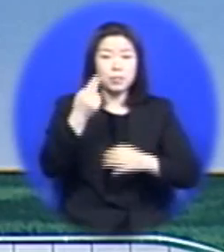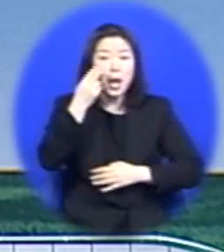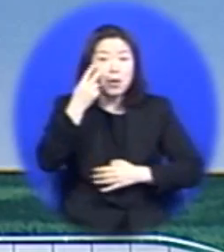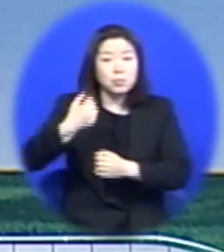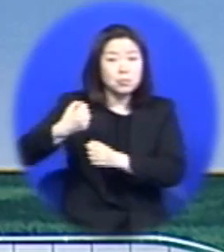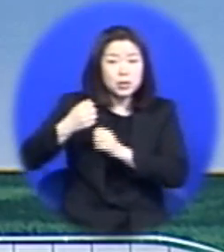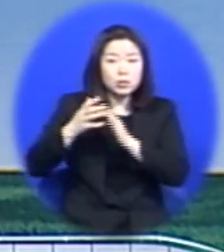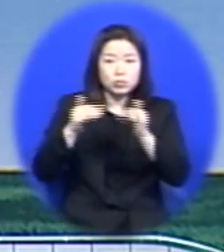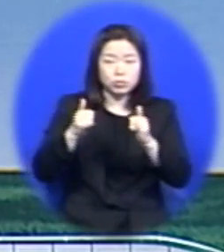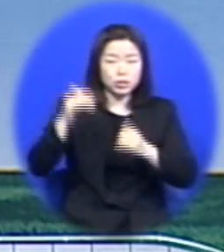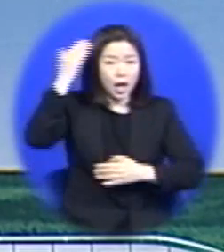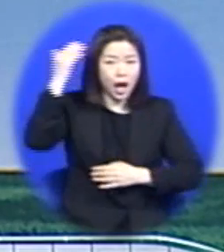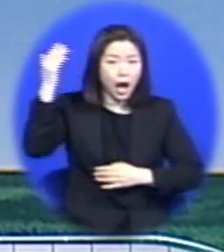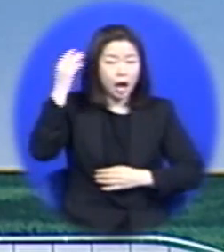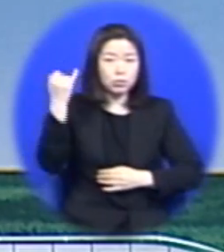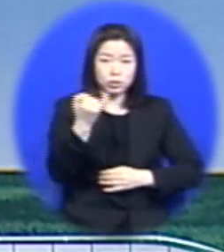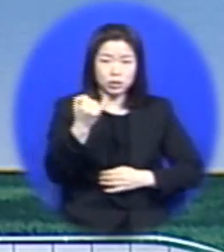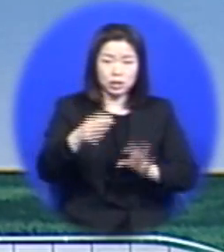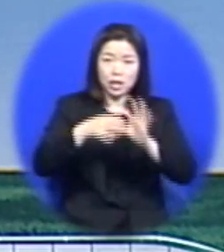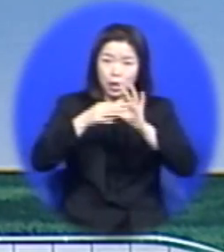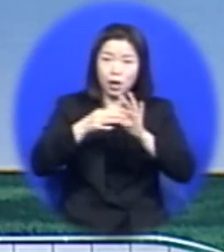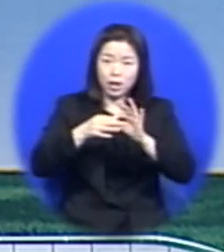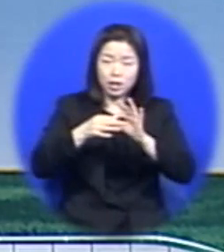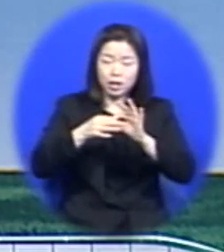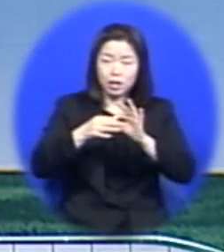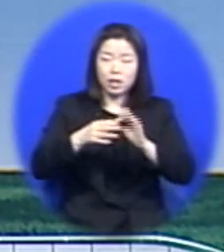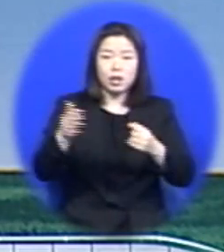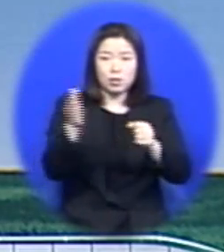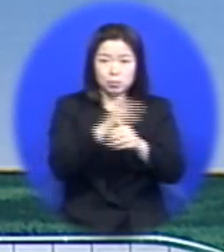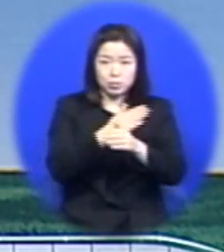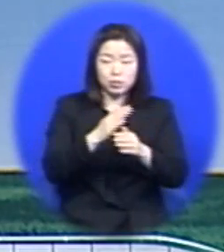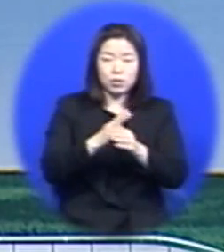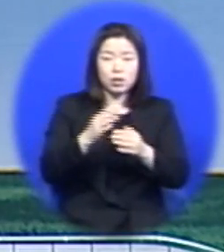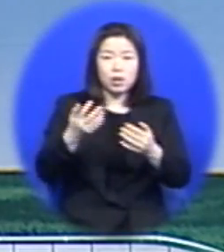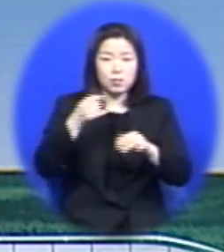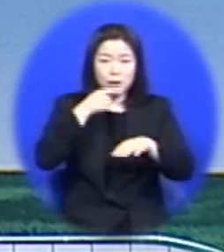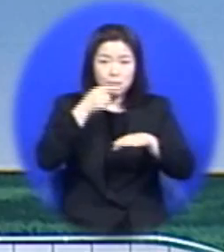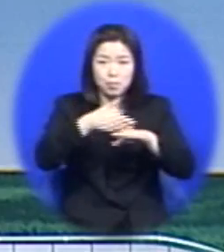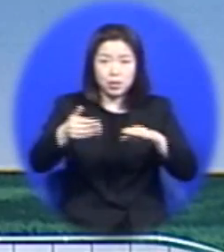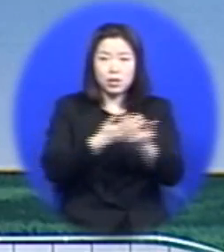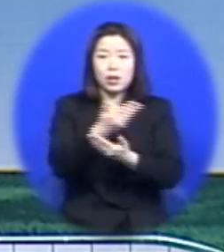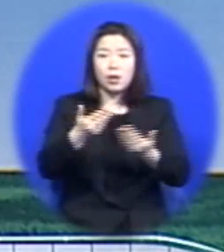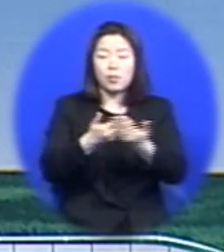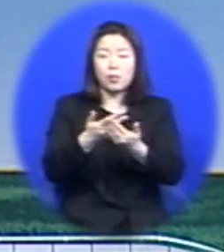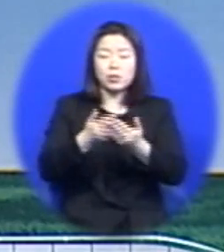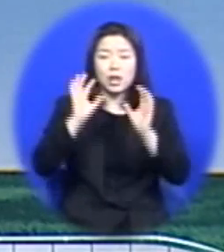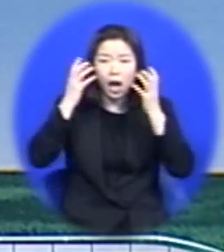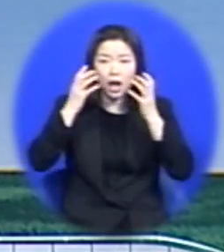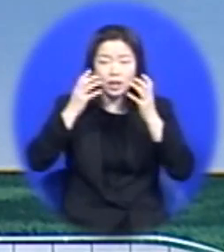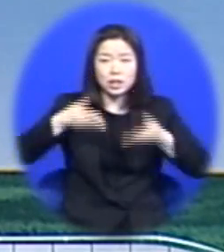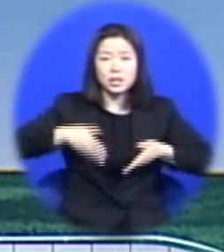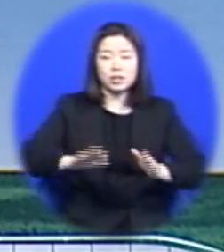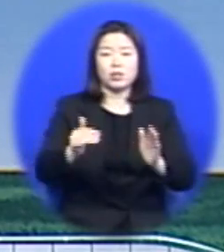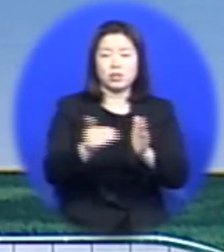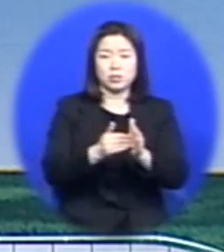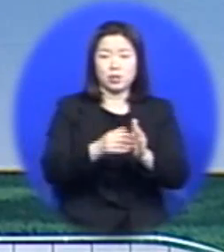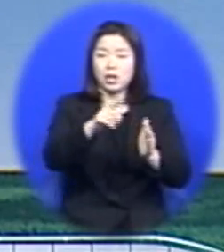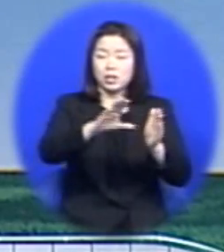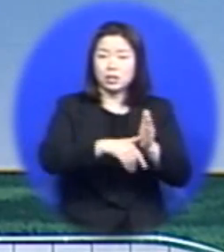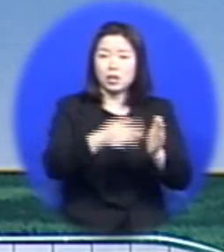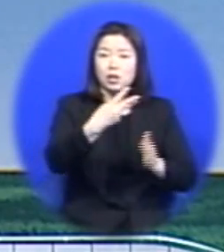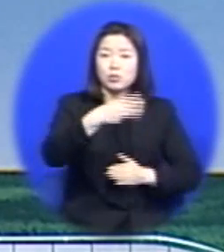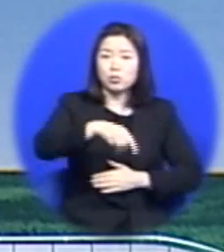한국 여인이 관계를 해서 혼혈아를 낳았습니다. 그때 당시는 튀기라고 말하면서